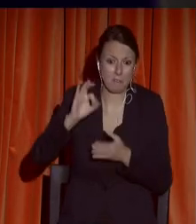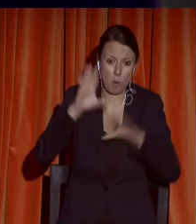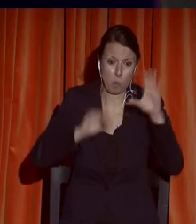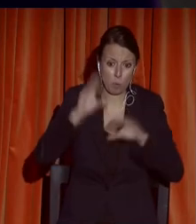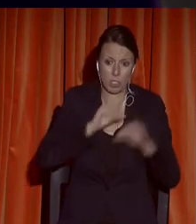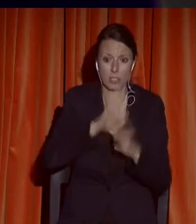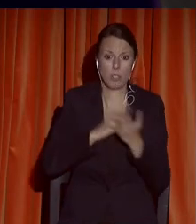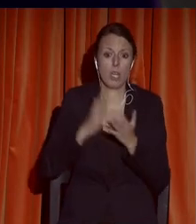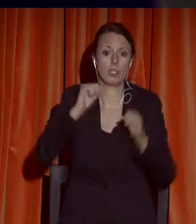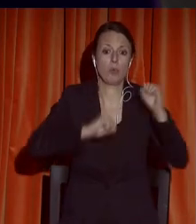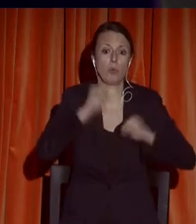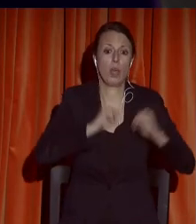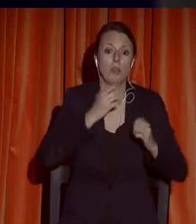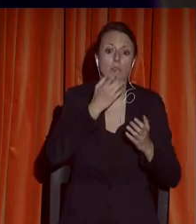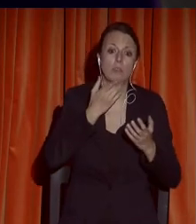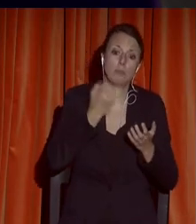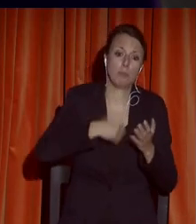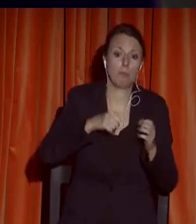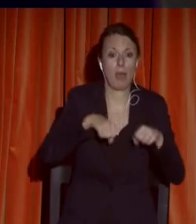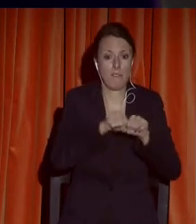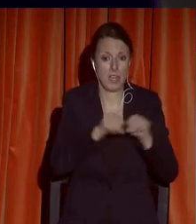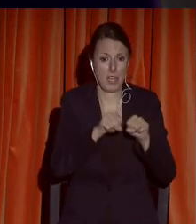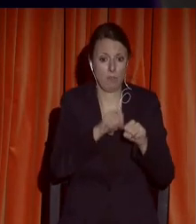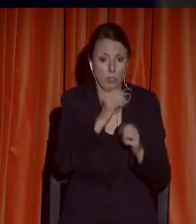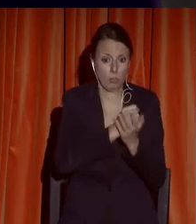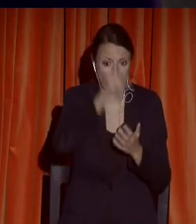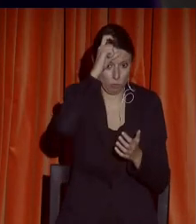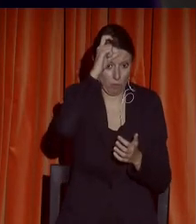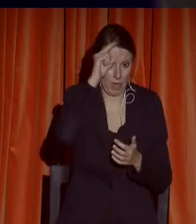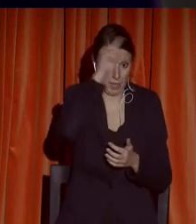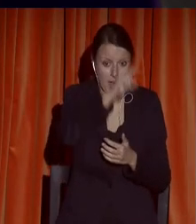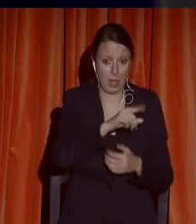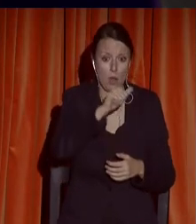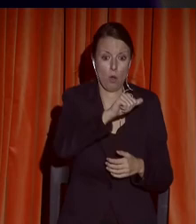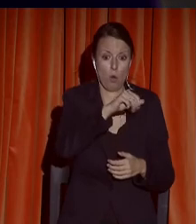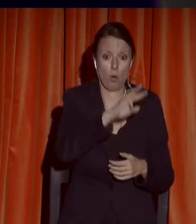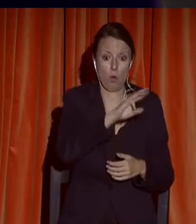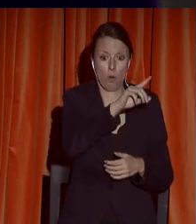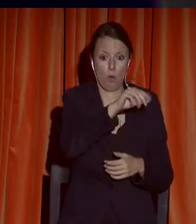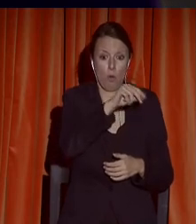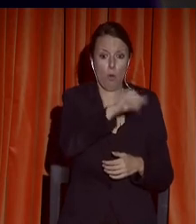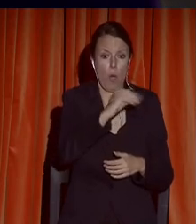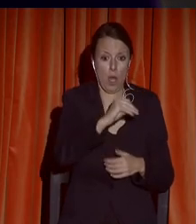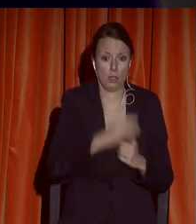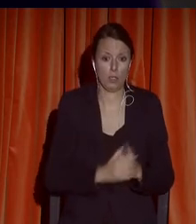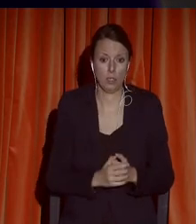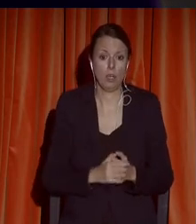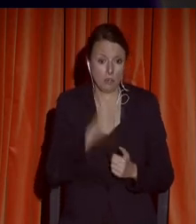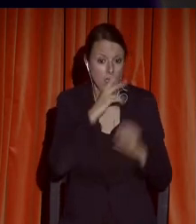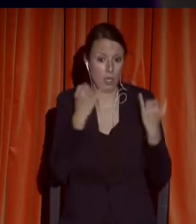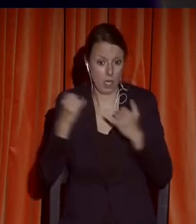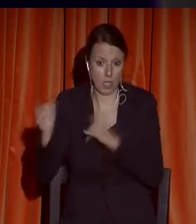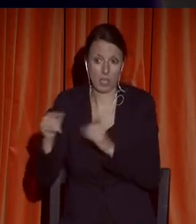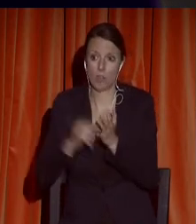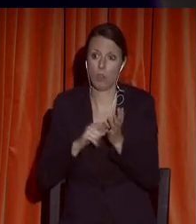W Radzie Europy mamy kłopot z niektórymi państwami członkowskimi, co powoduje podważenie legitymacji